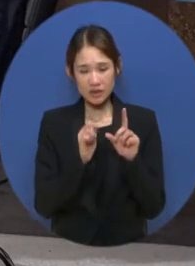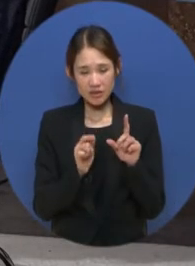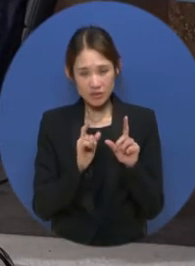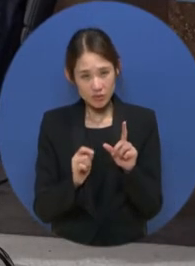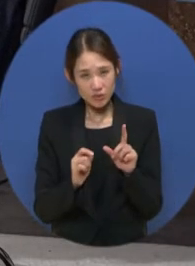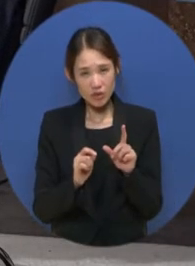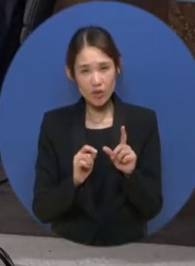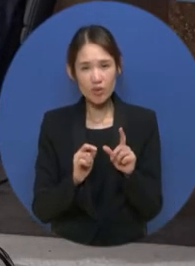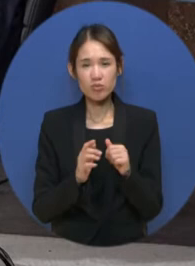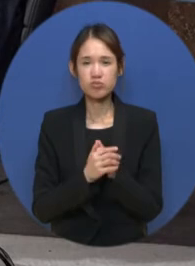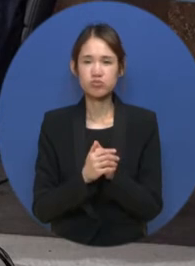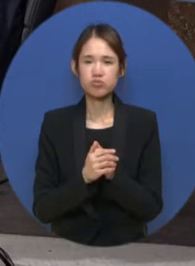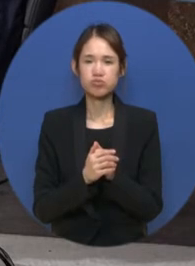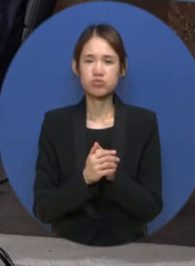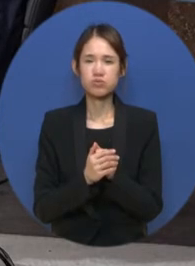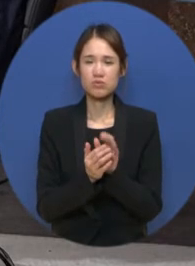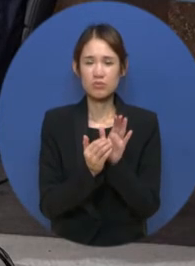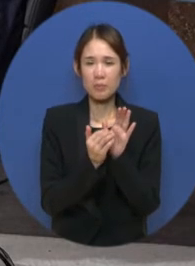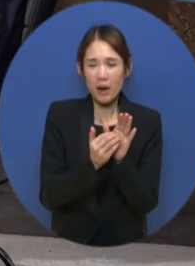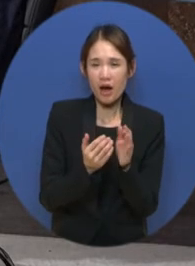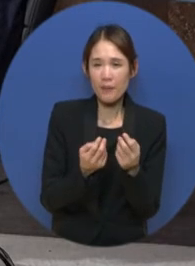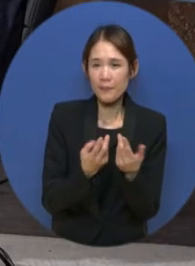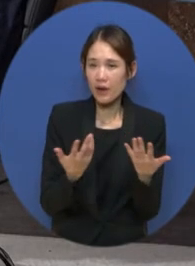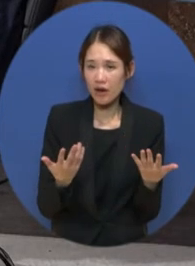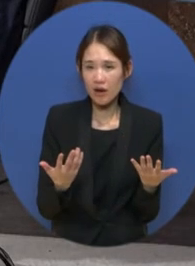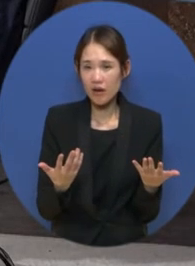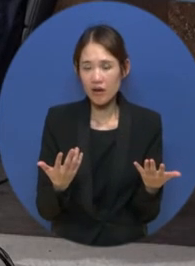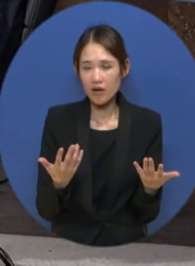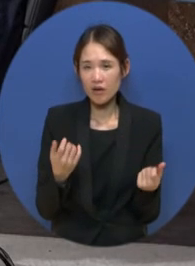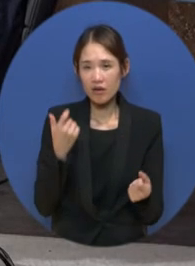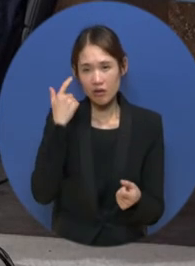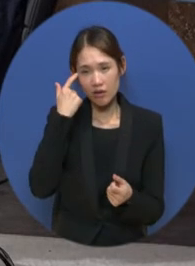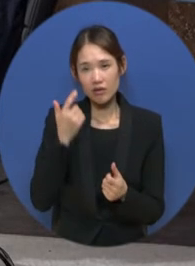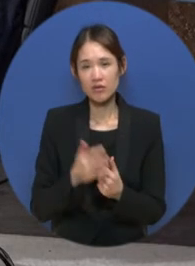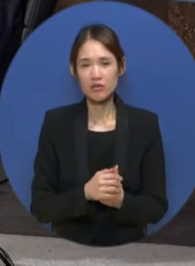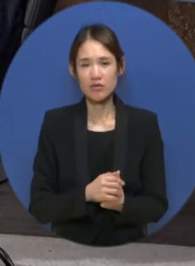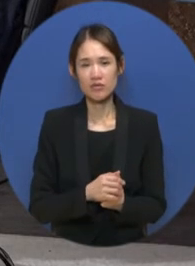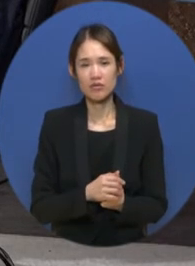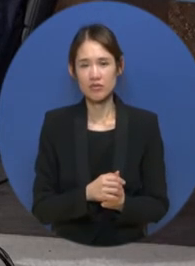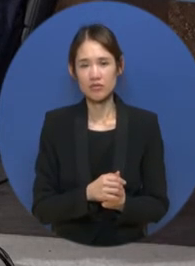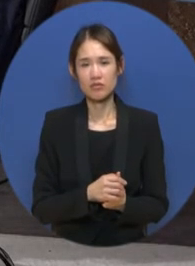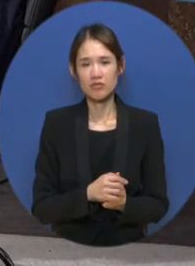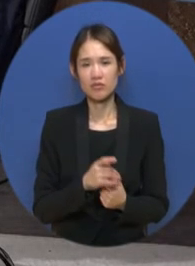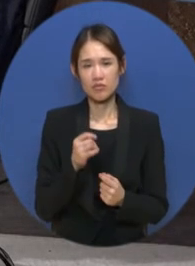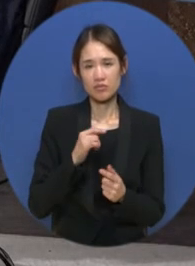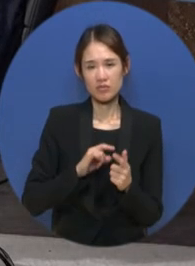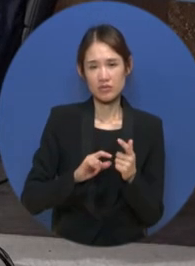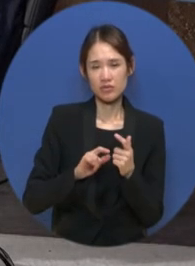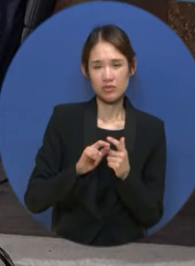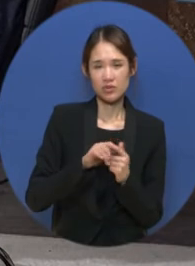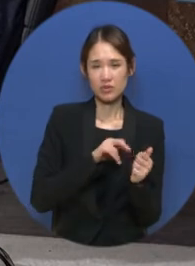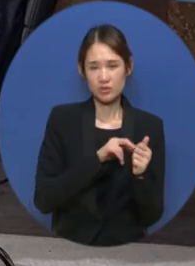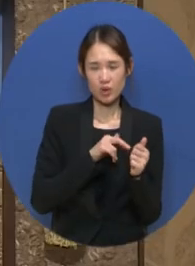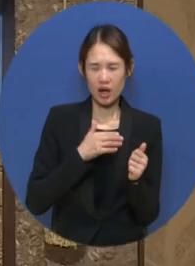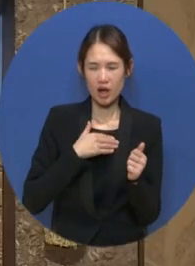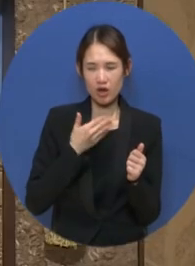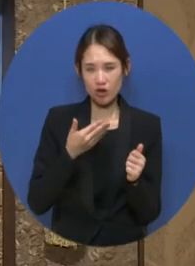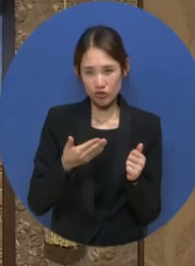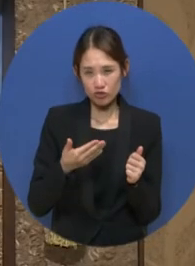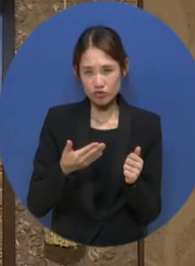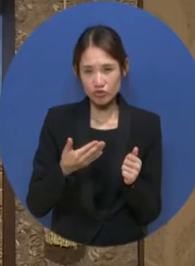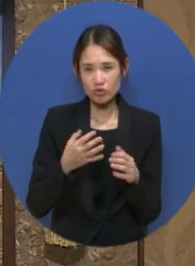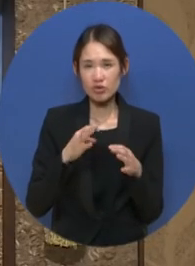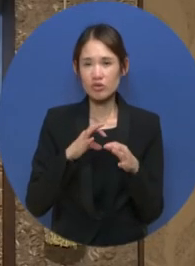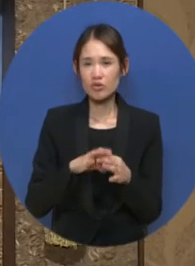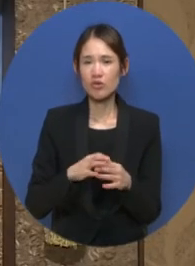부분은 어떻게 막을수 가 없는게 사실인데요 조금 더 이런 정보를 알고 있는